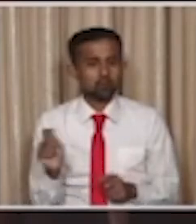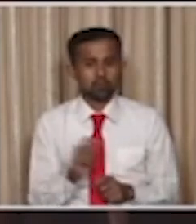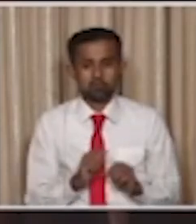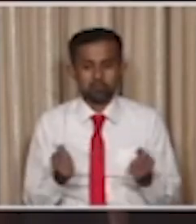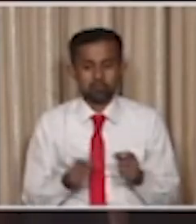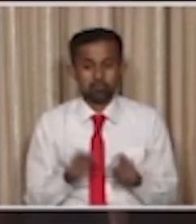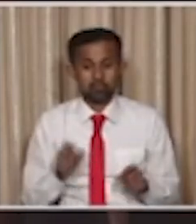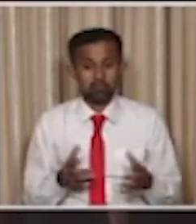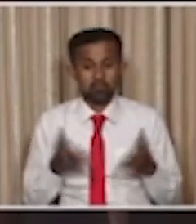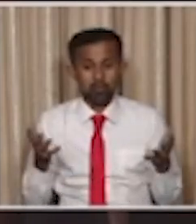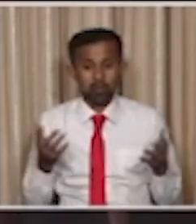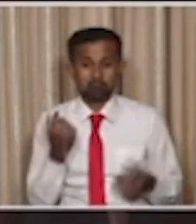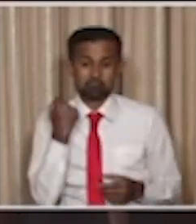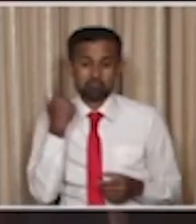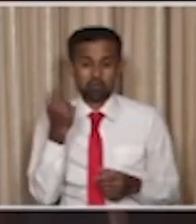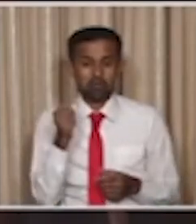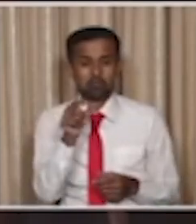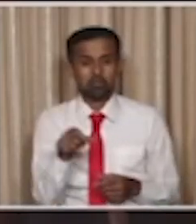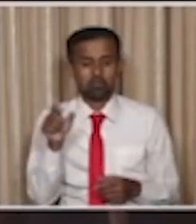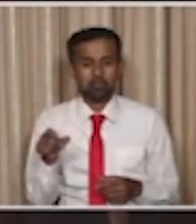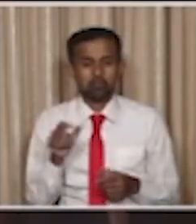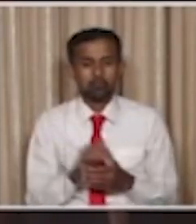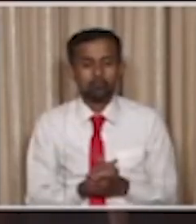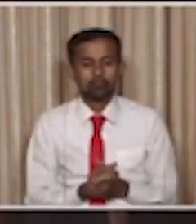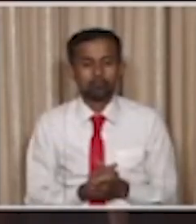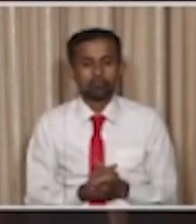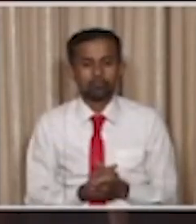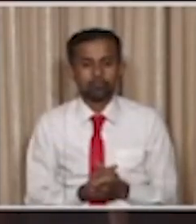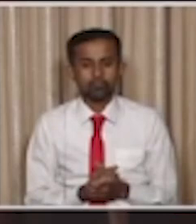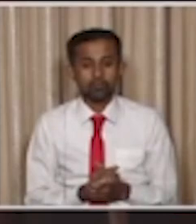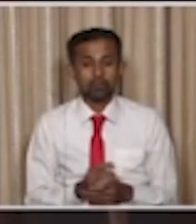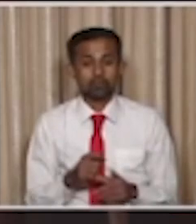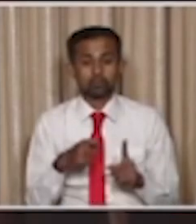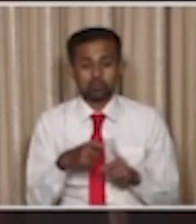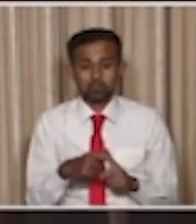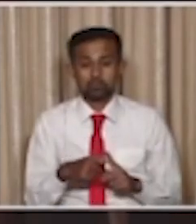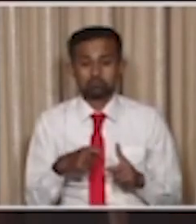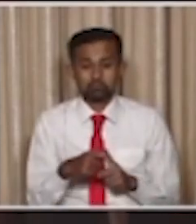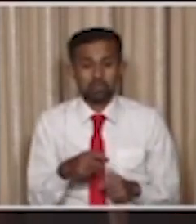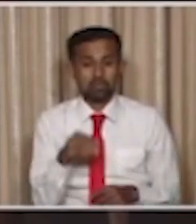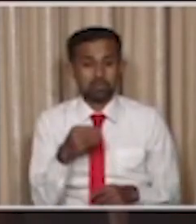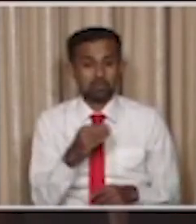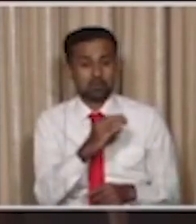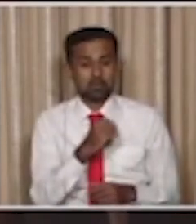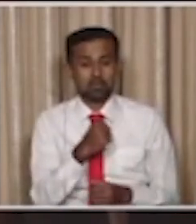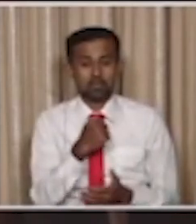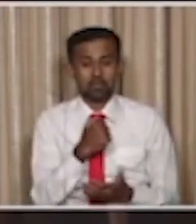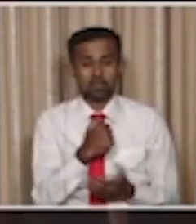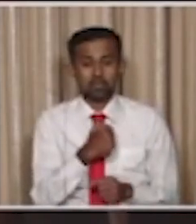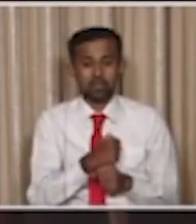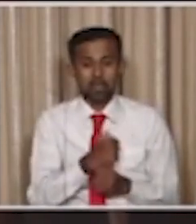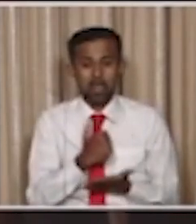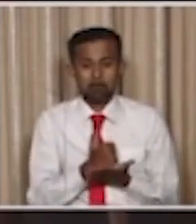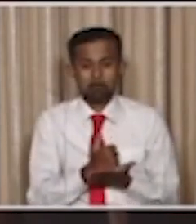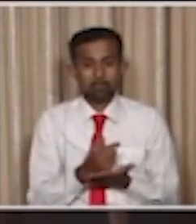විශාල පිරිසක් ඉන්නවා ධනවත්ම පිරිසක්. ඒ වගේම කෝටි ප්‍රකෝටි ගණන් ණය අරගෙන රජයේ බැංකු වලින්